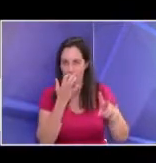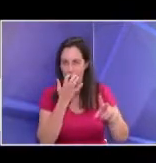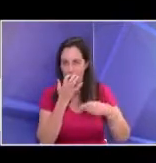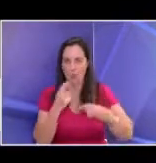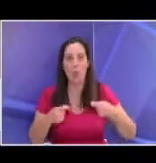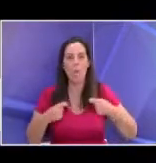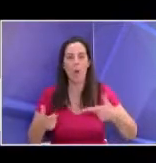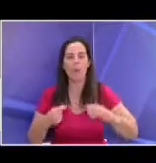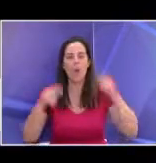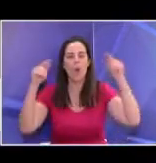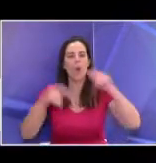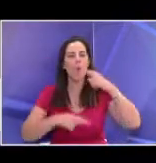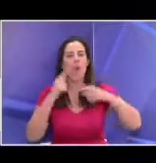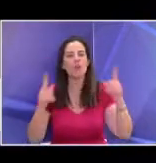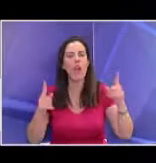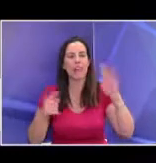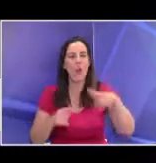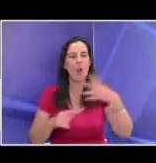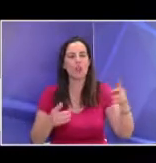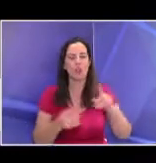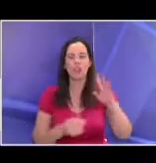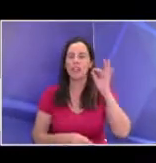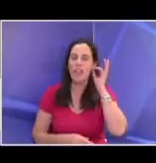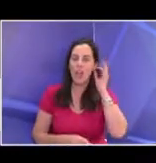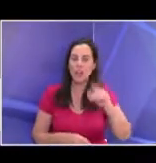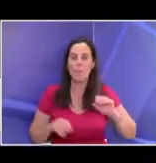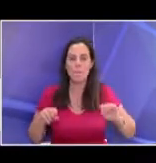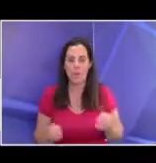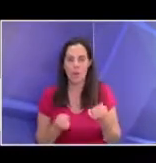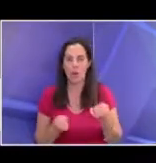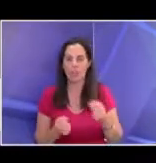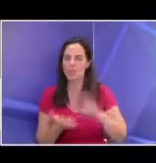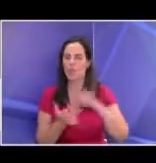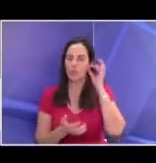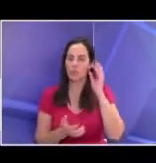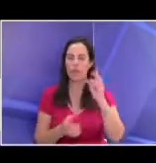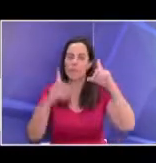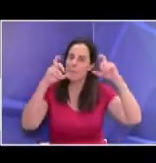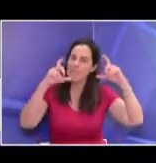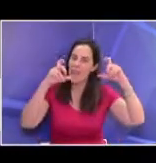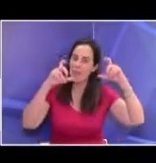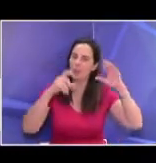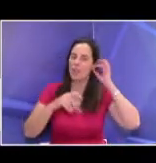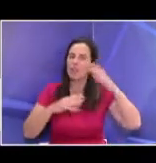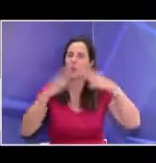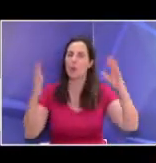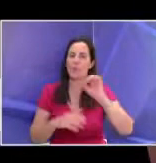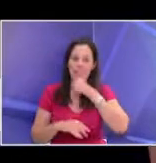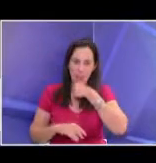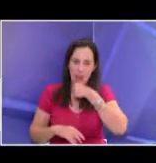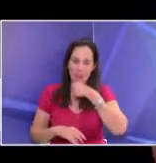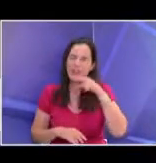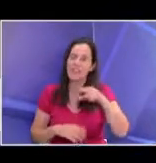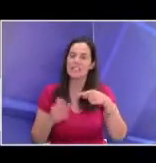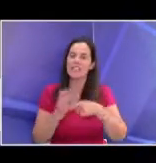מוכרות לוח שנה, שהוא לוח שנה שבו נשים שהן פעילות לזכויות נשים, מצטלמות בדמותם של נשים גדולות בהיסטוריה,